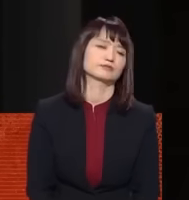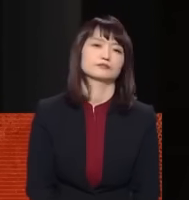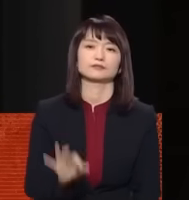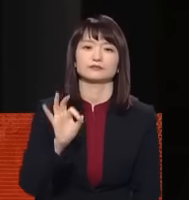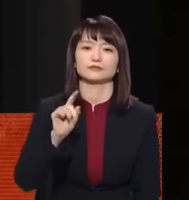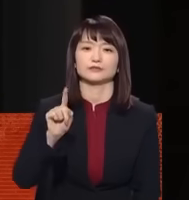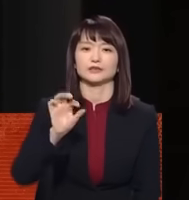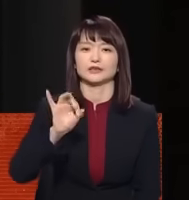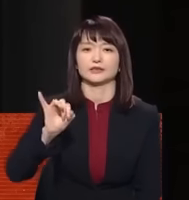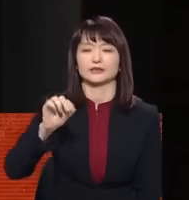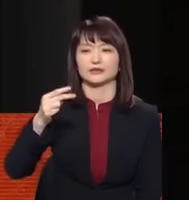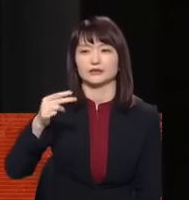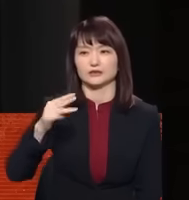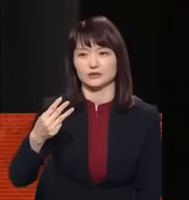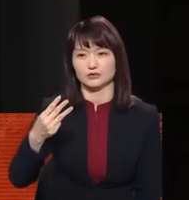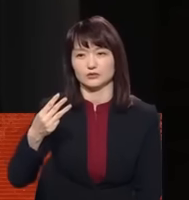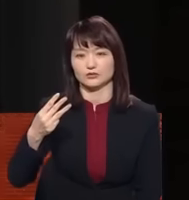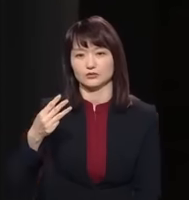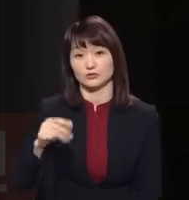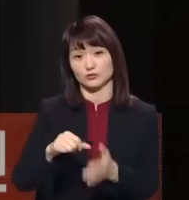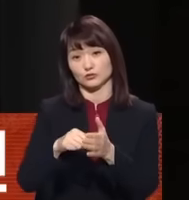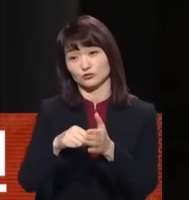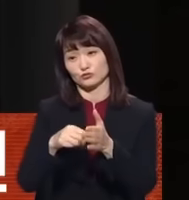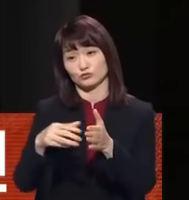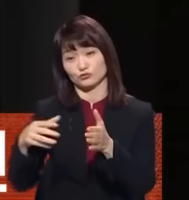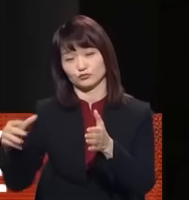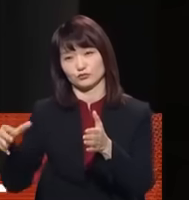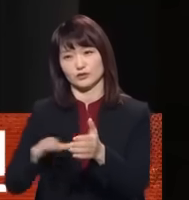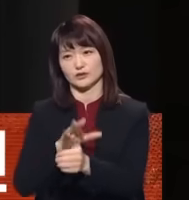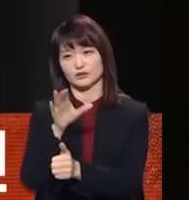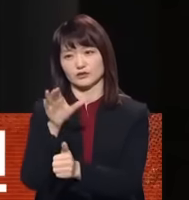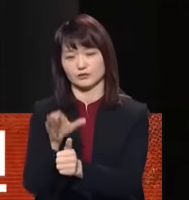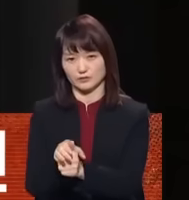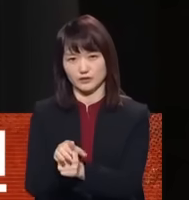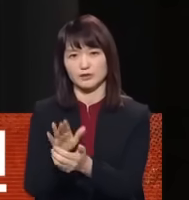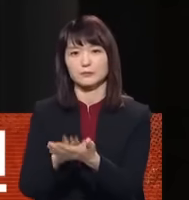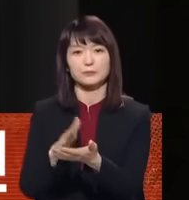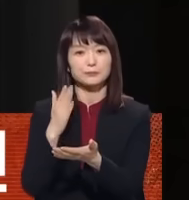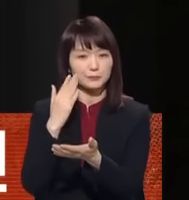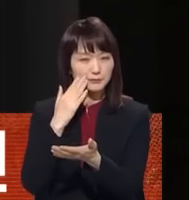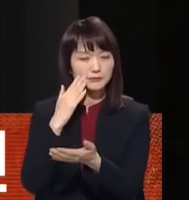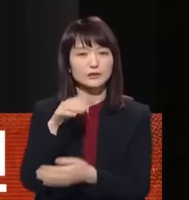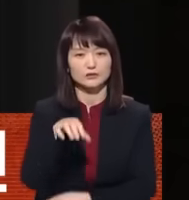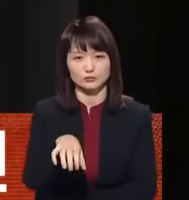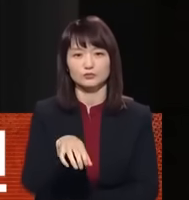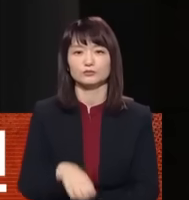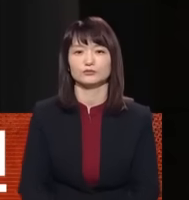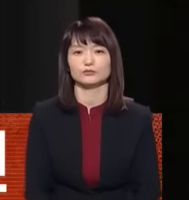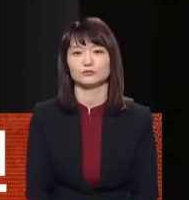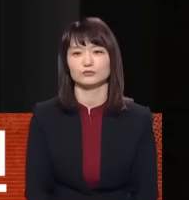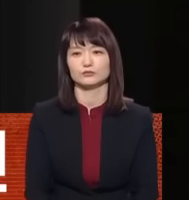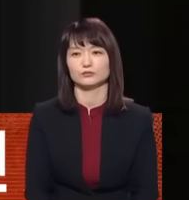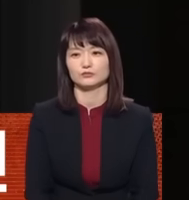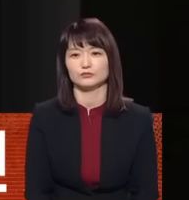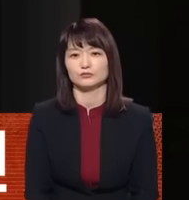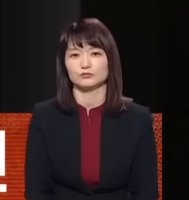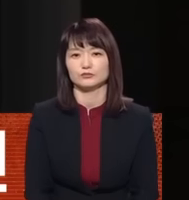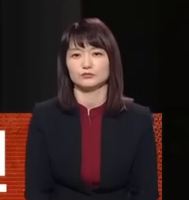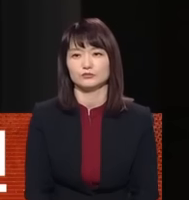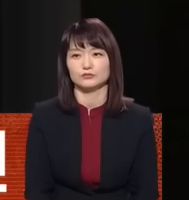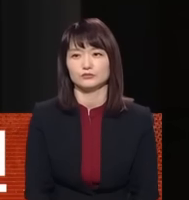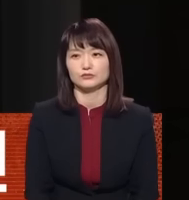아이돌, 유명한 아이돌을 전담해서 이렇게 메이크업을 해주는 곳이라는데, 보통 그렇다면 정말